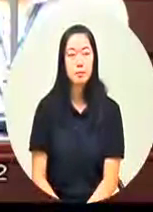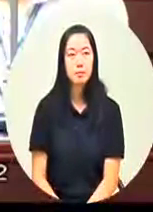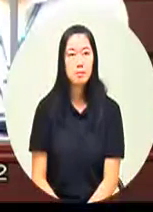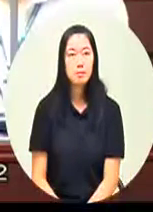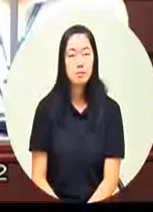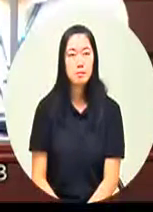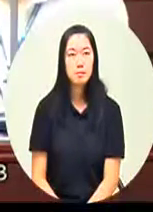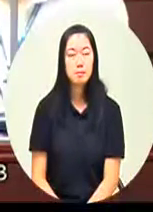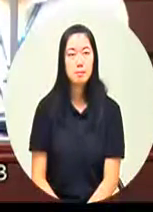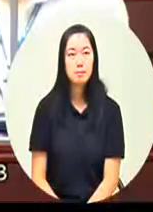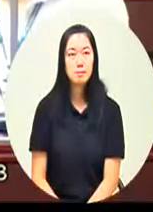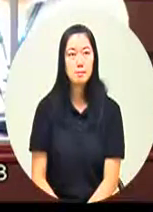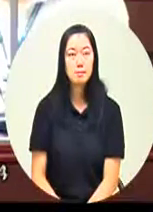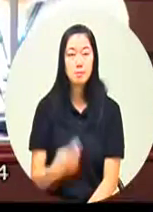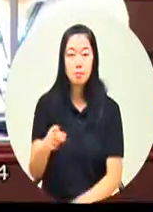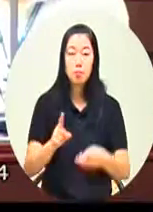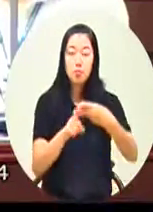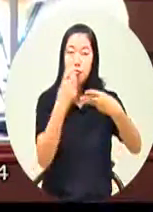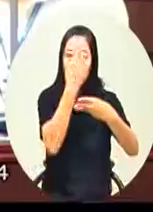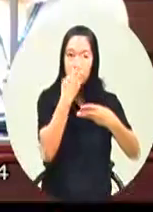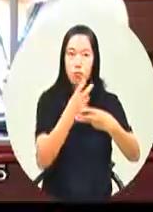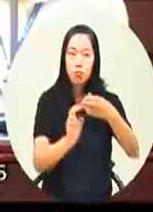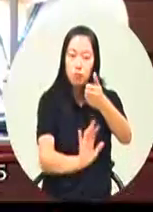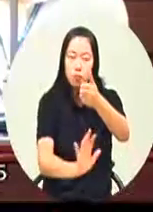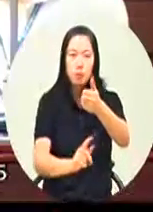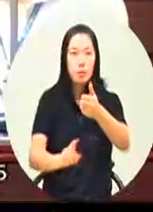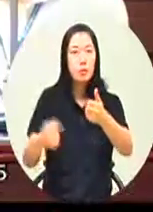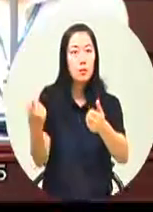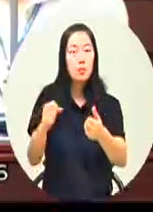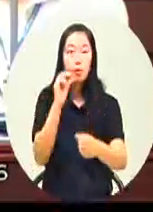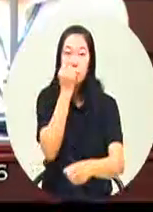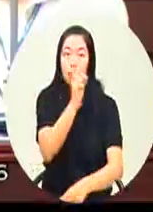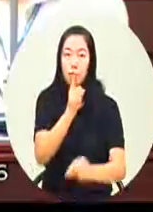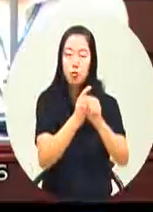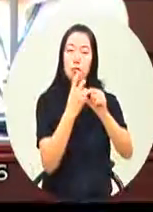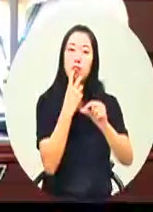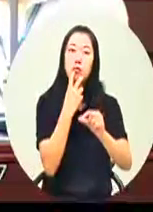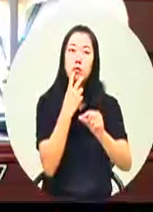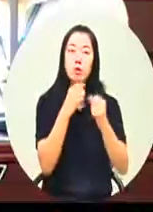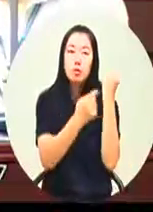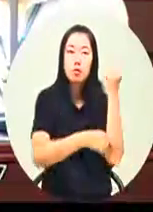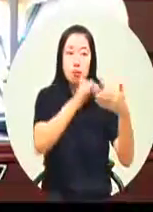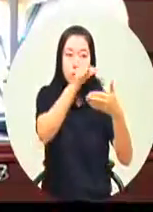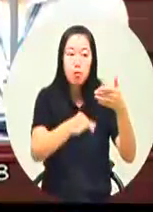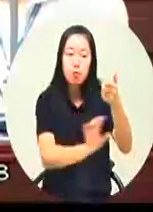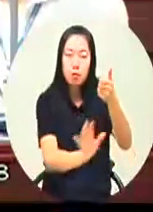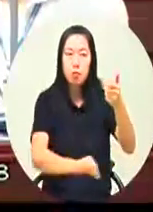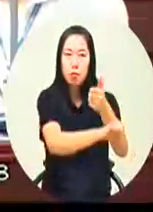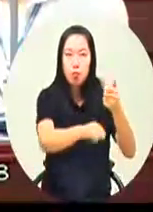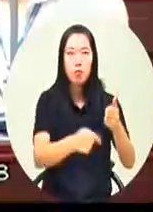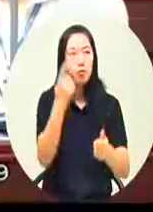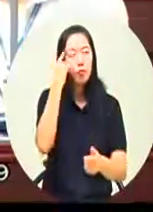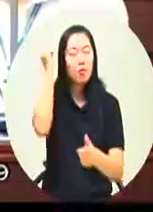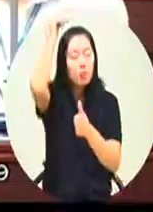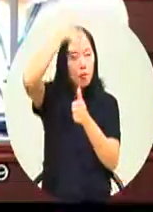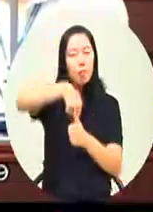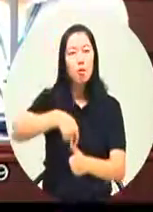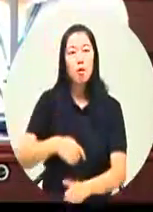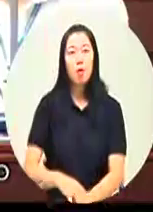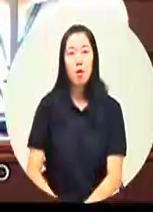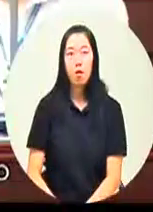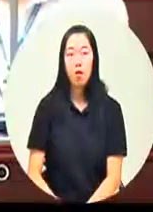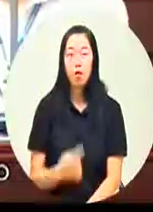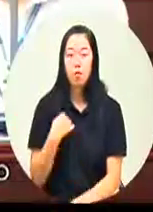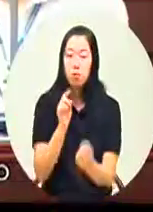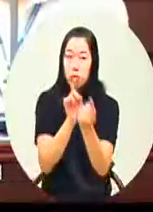跟主管同仁，特别是中央法规主管的同仁，他们的保守心态，让我们对于